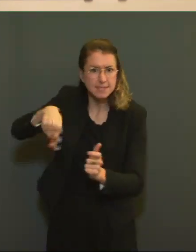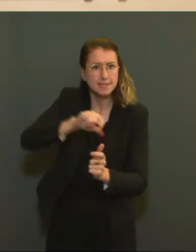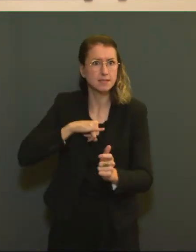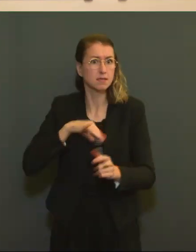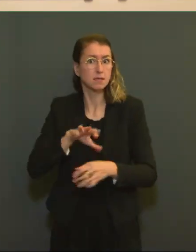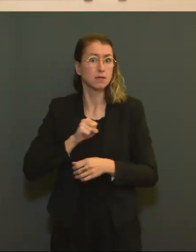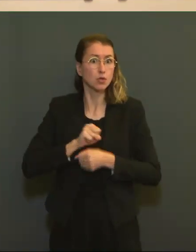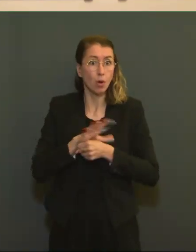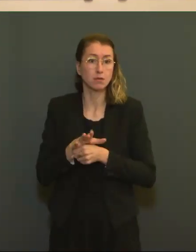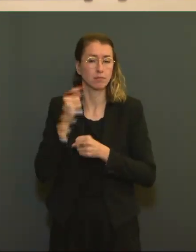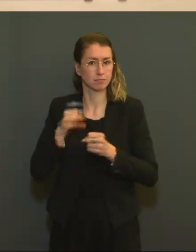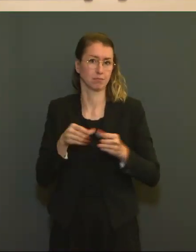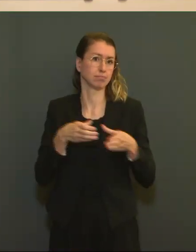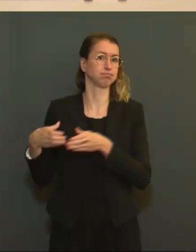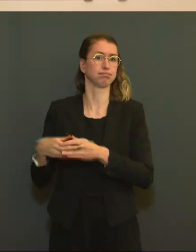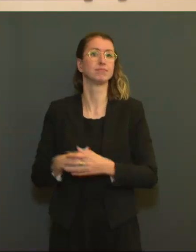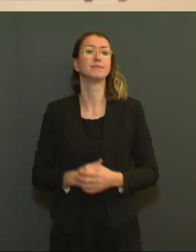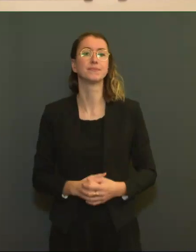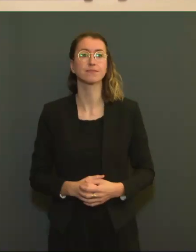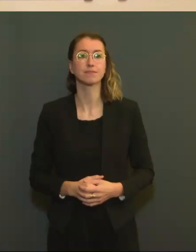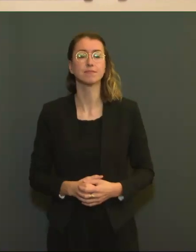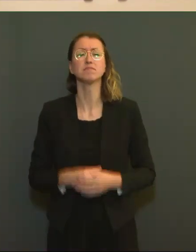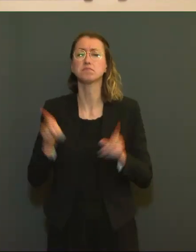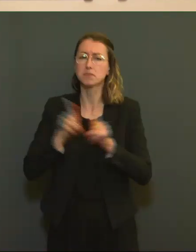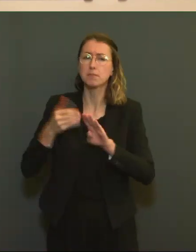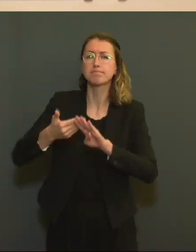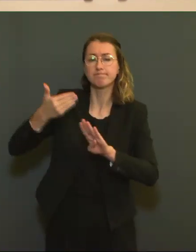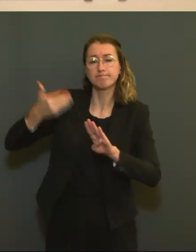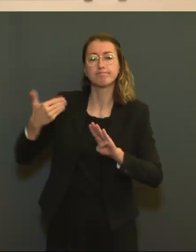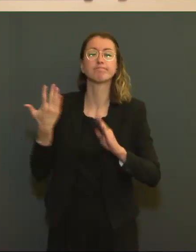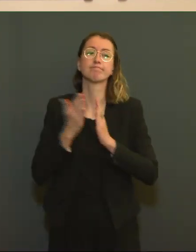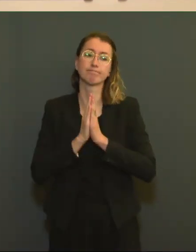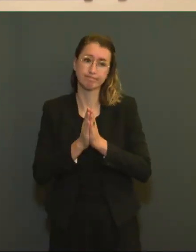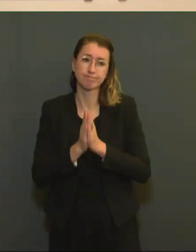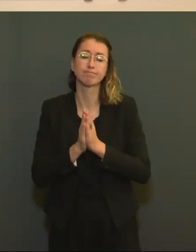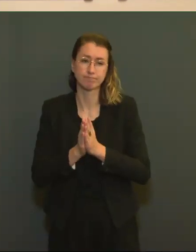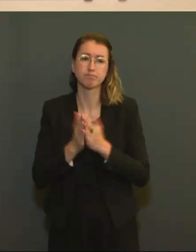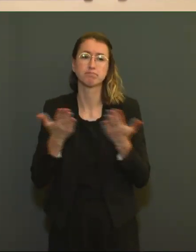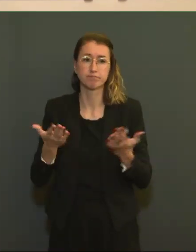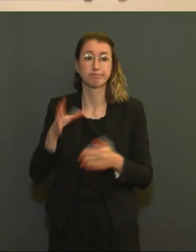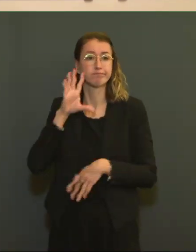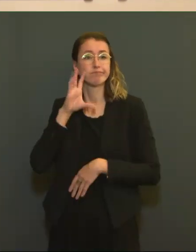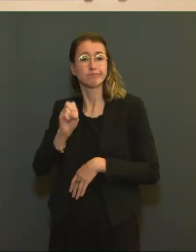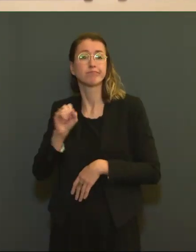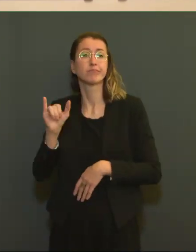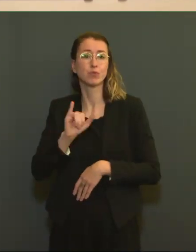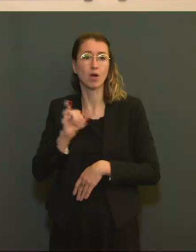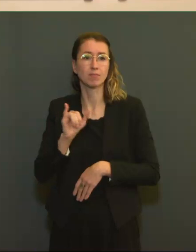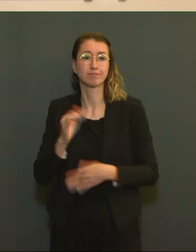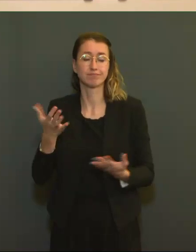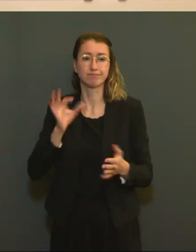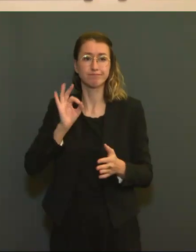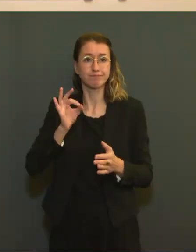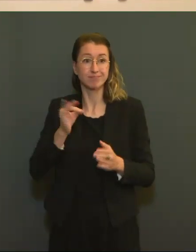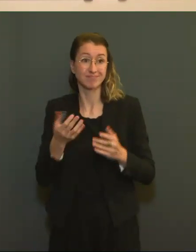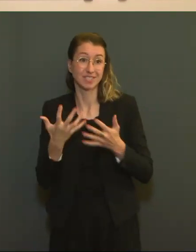Comme les jours précédents, malheureusement, j'ai envie de dire, nous constatons également une augmentation de ces cas essentiellement chez